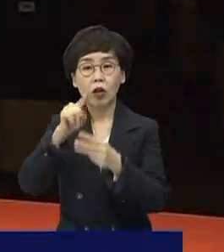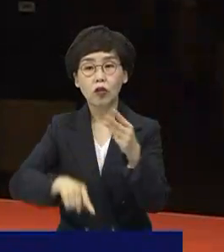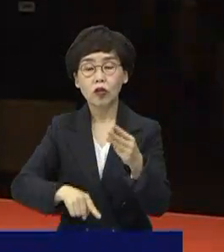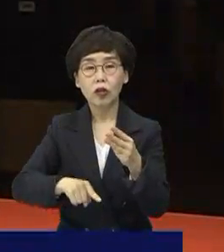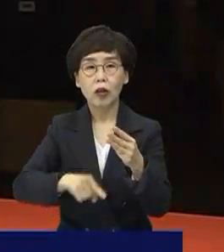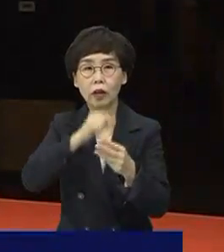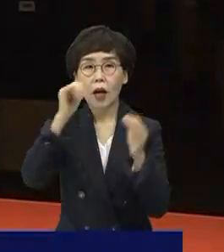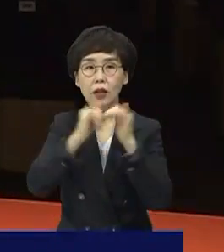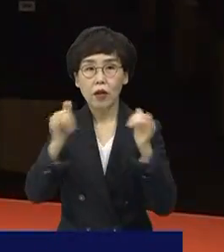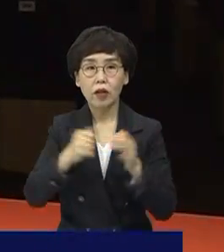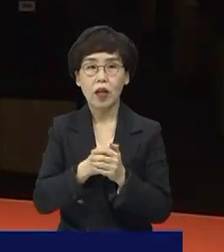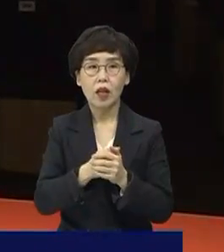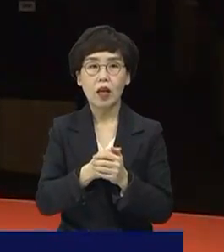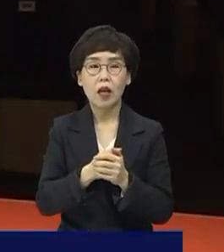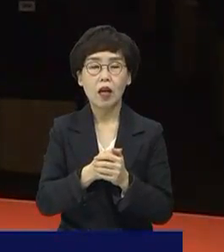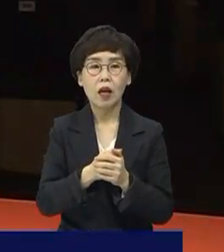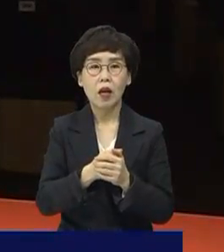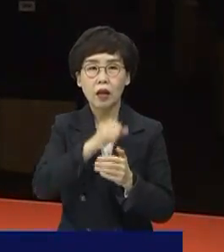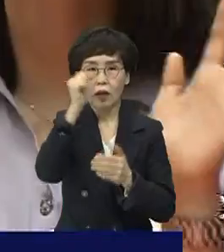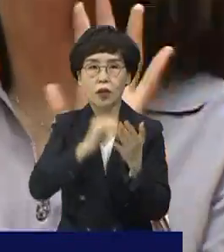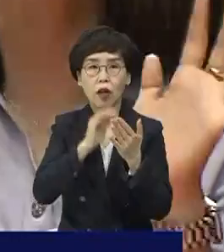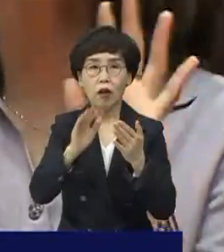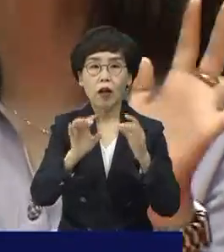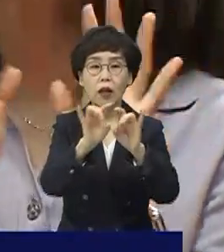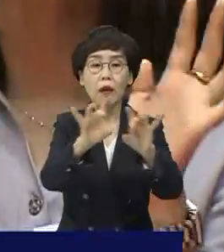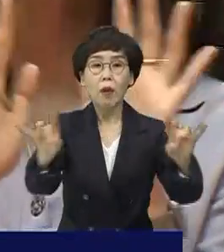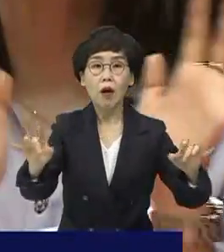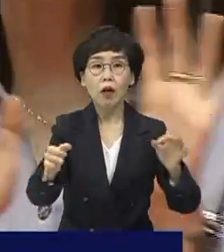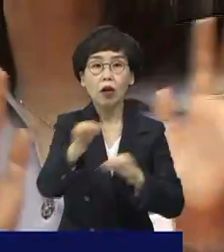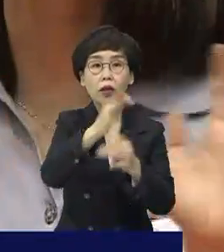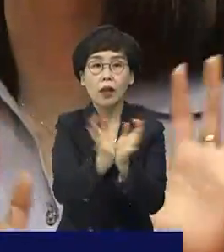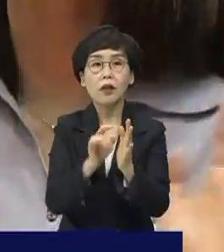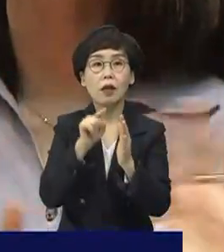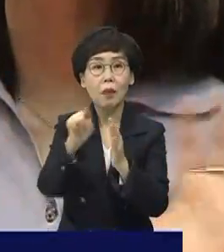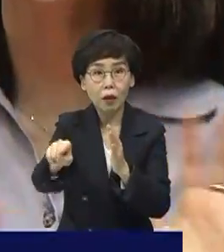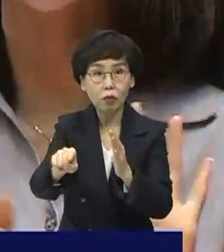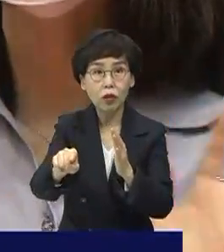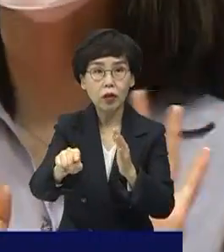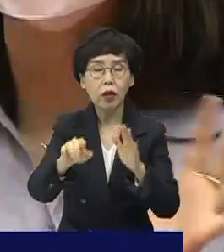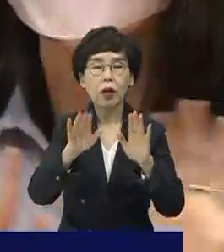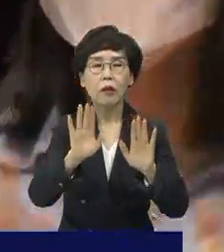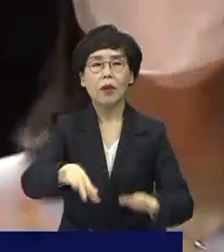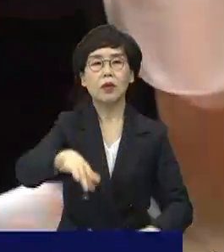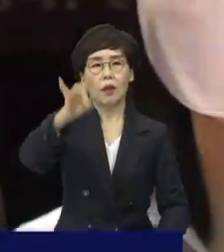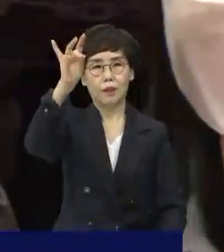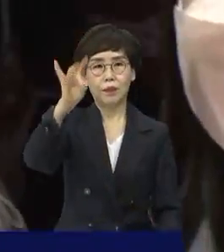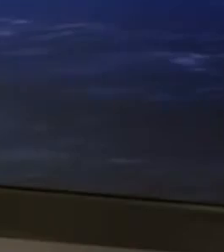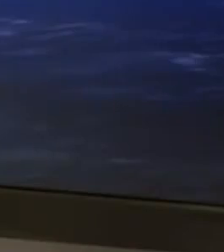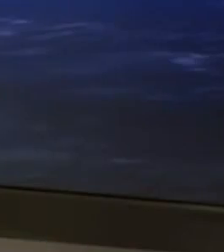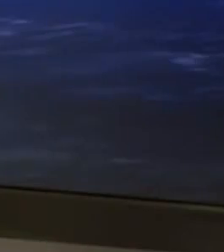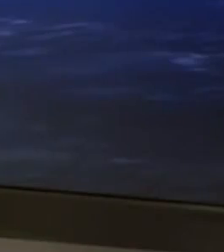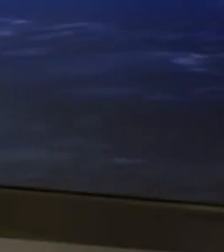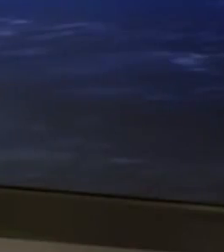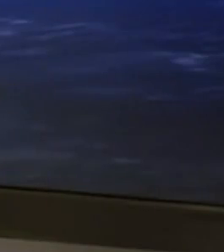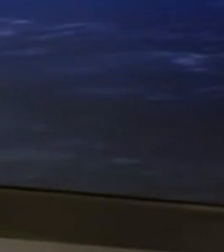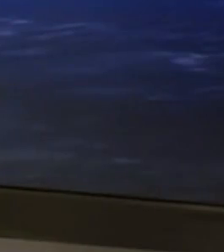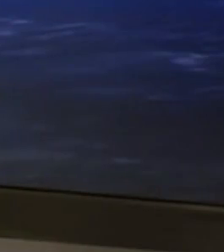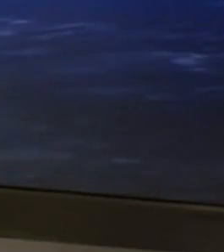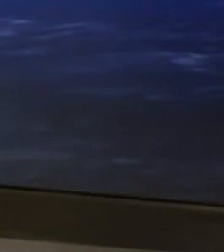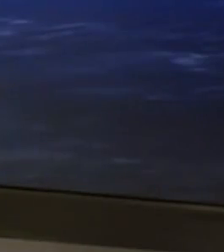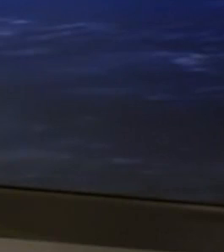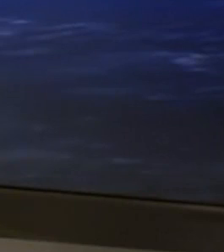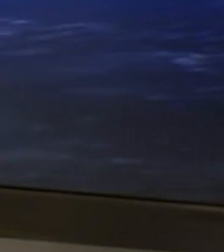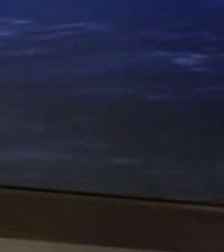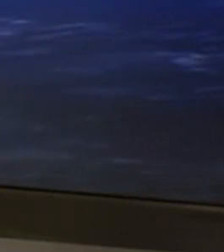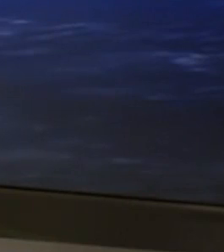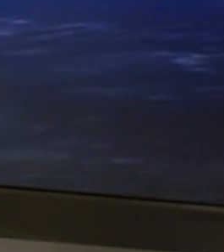후 개별 경제단체를 방문하는 것은 이번이 처음입니다. SBS 엄민재입니다. 안녕하십니까. 편사옥입니다.